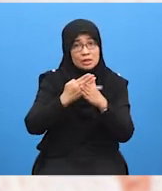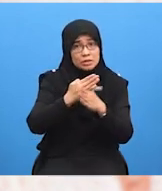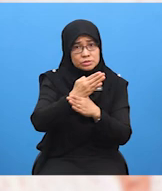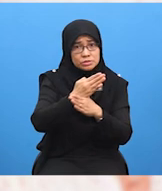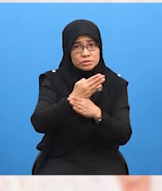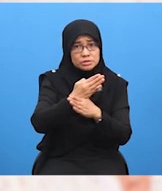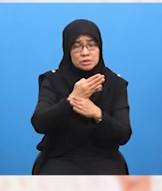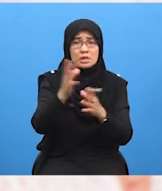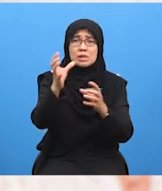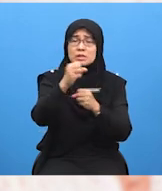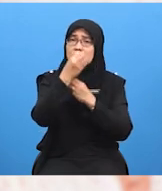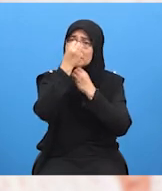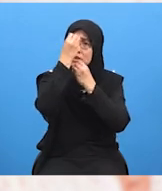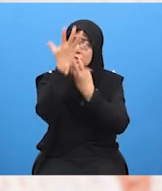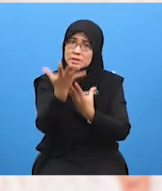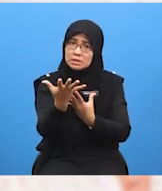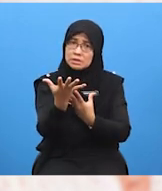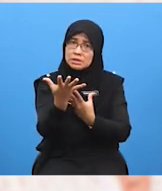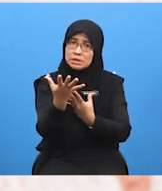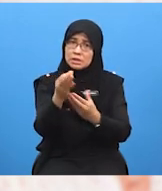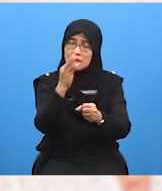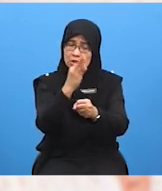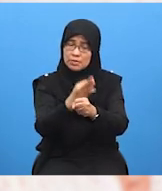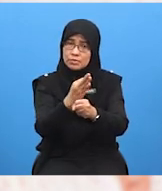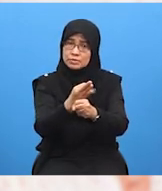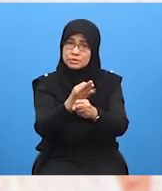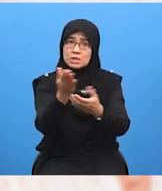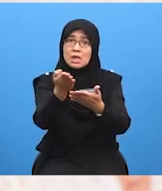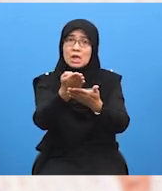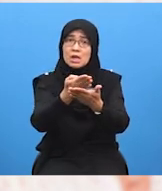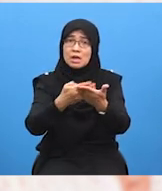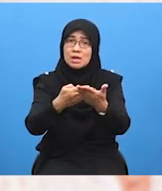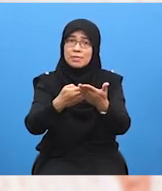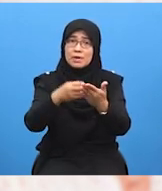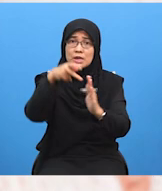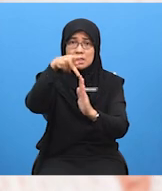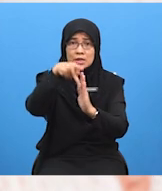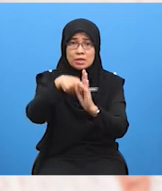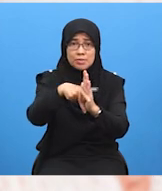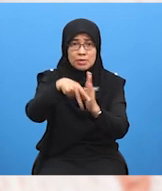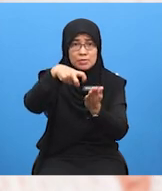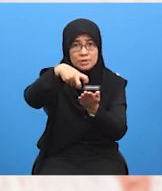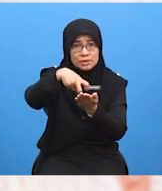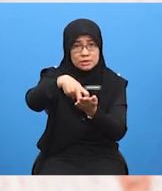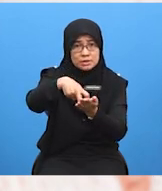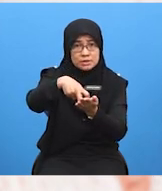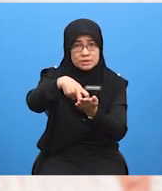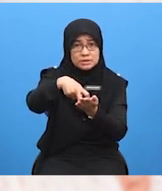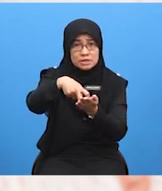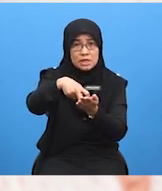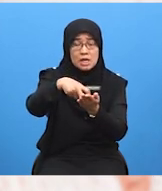Seterusnya, dapat menyatakan kefungsian pada setiap bahagian-bahagian mikro pengawal.